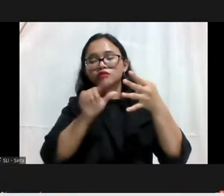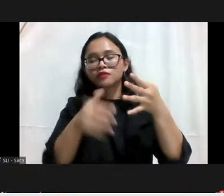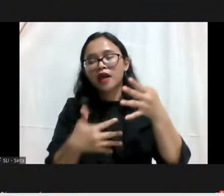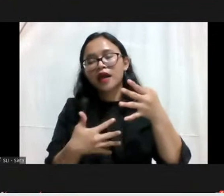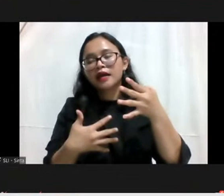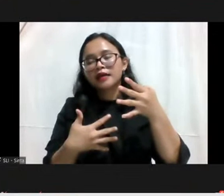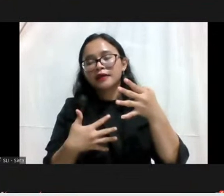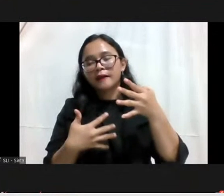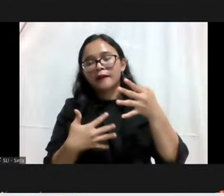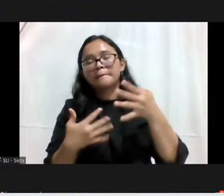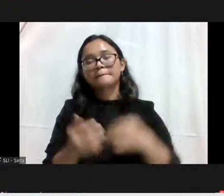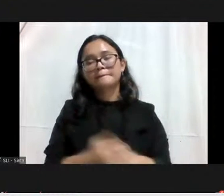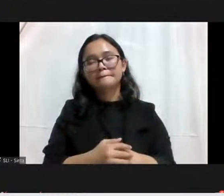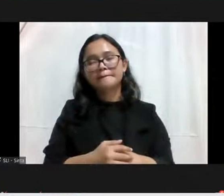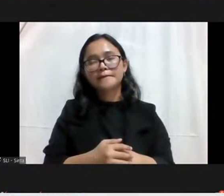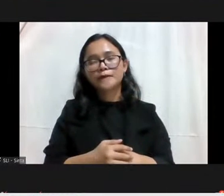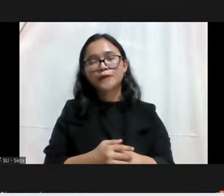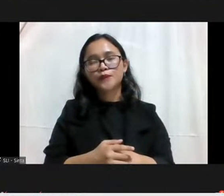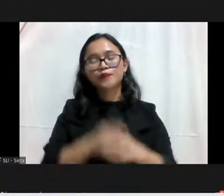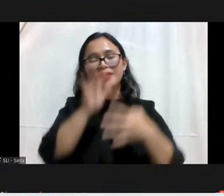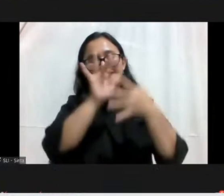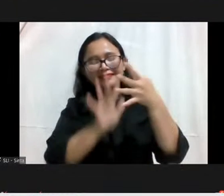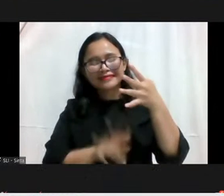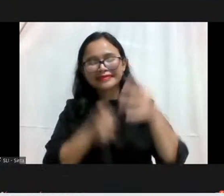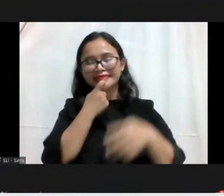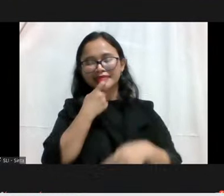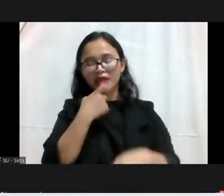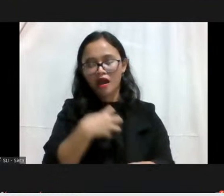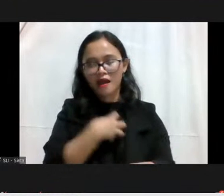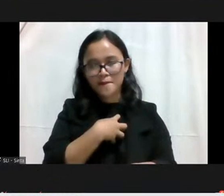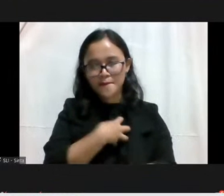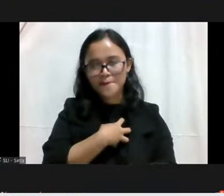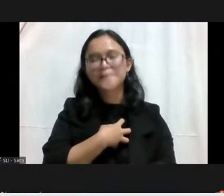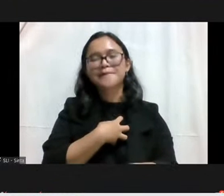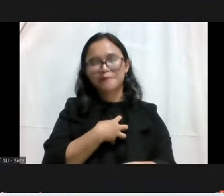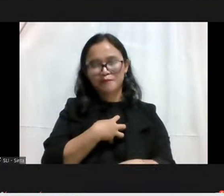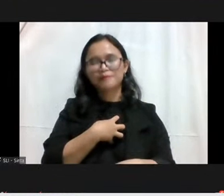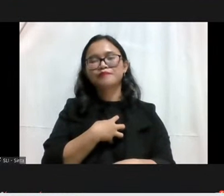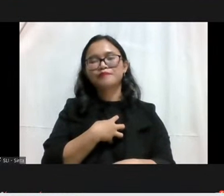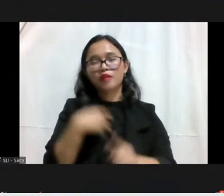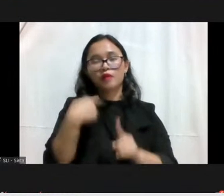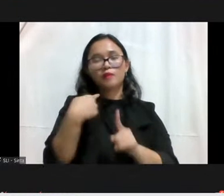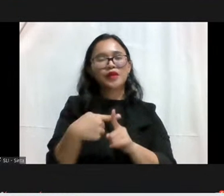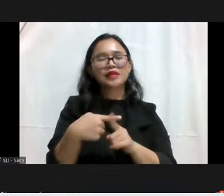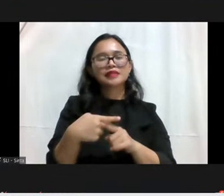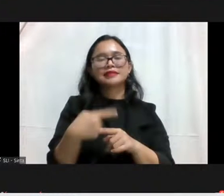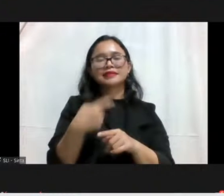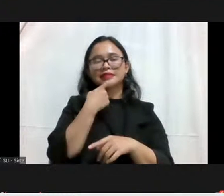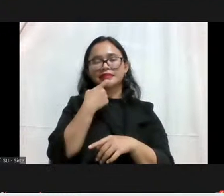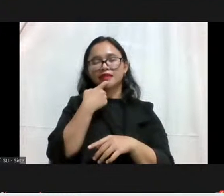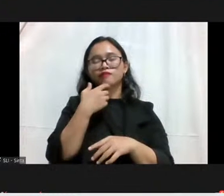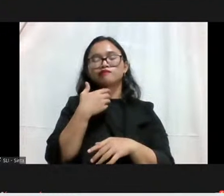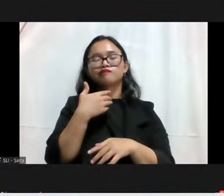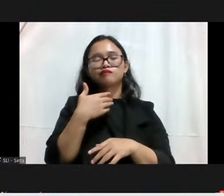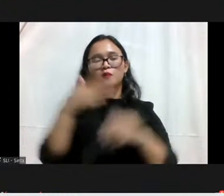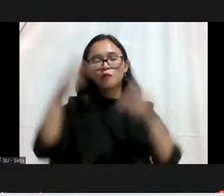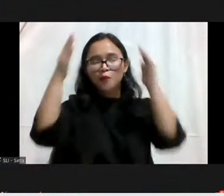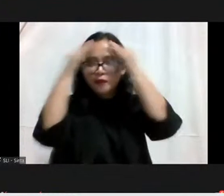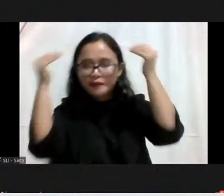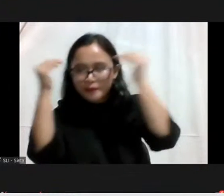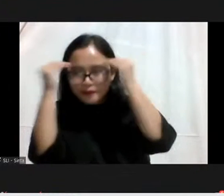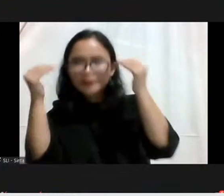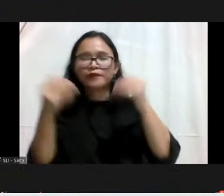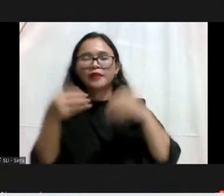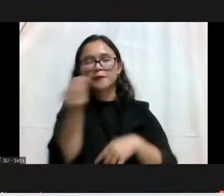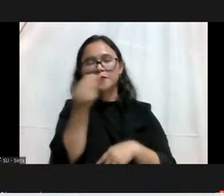ee apa asasi manusia terkait dengan sektor pangan dan pertanian khususnya krap